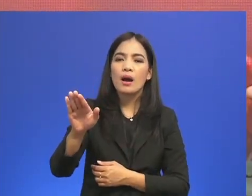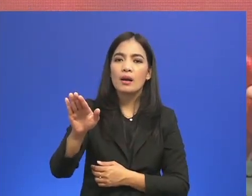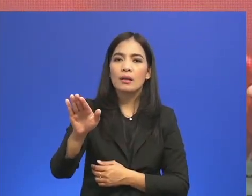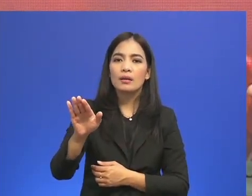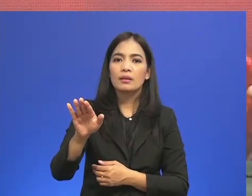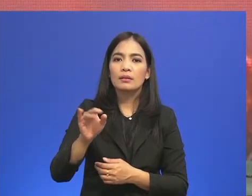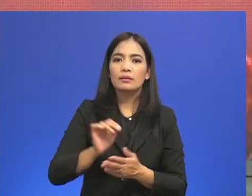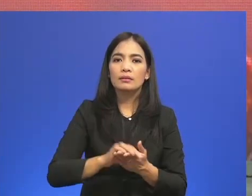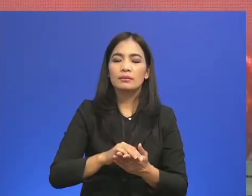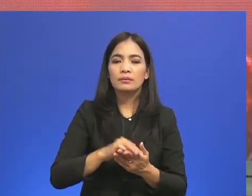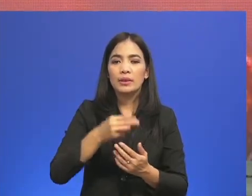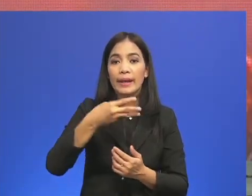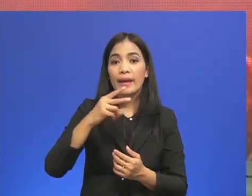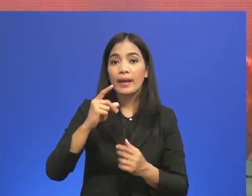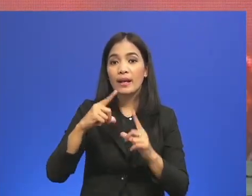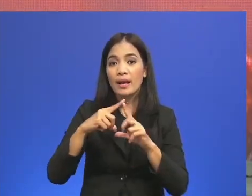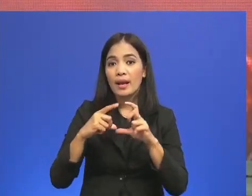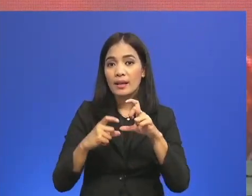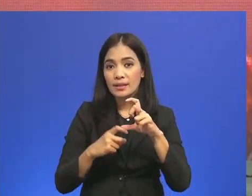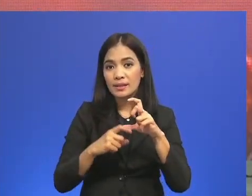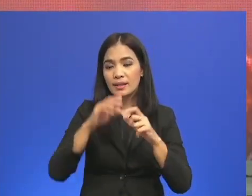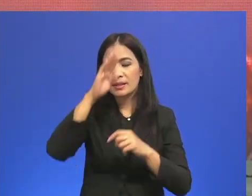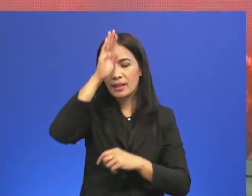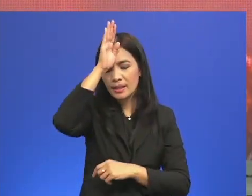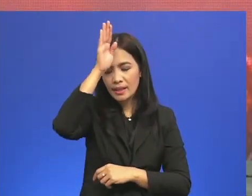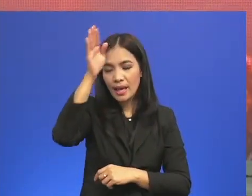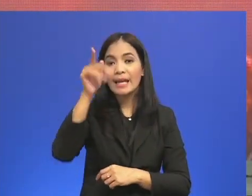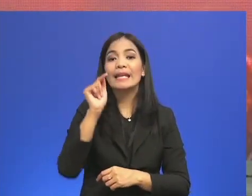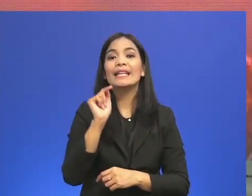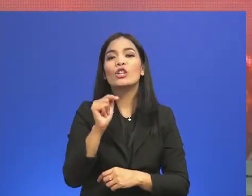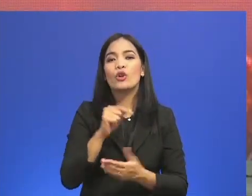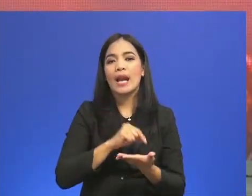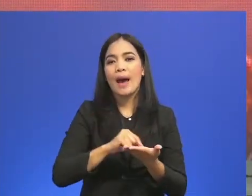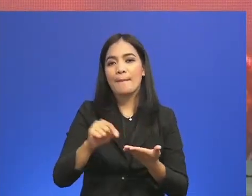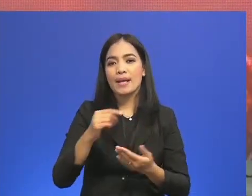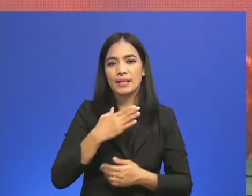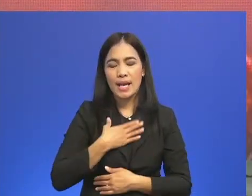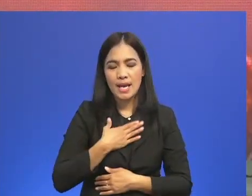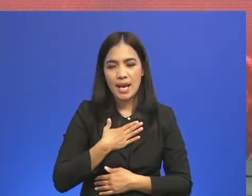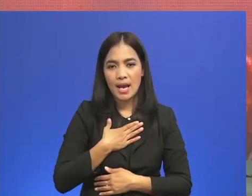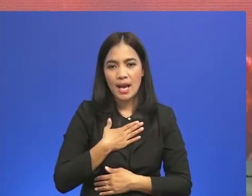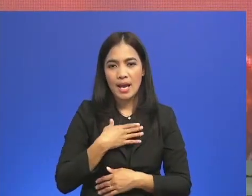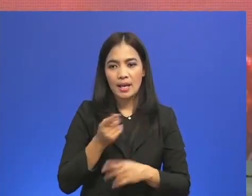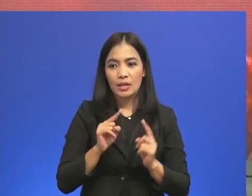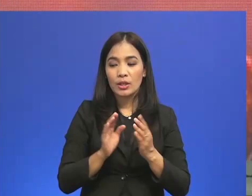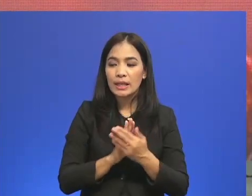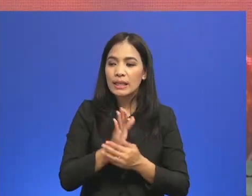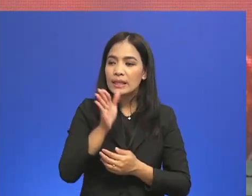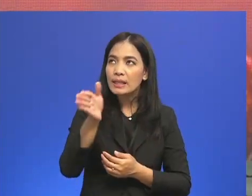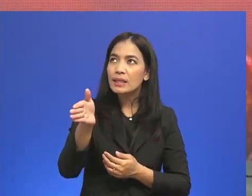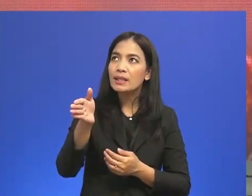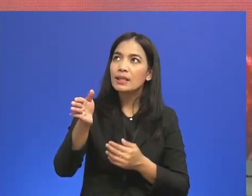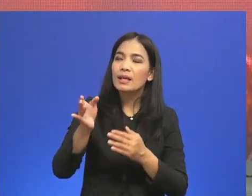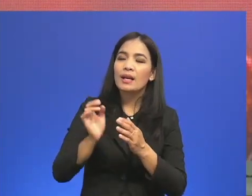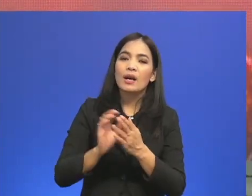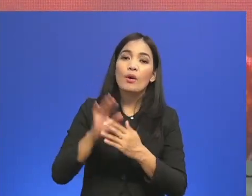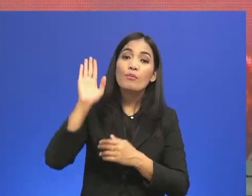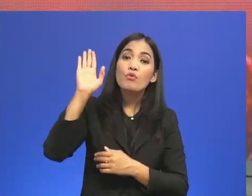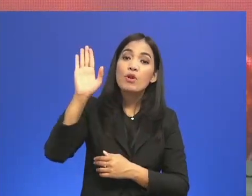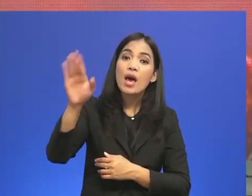Eras yang setia. Itu kalau nama saya. Iring berpulangnya Elis